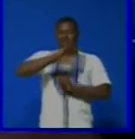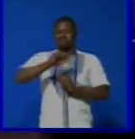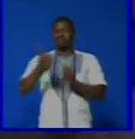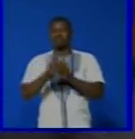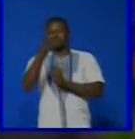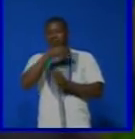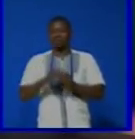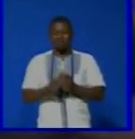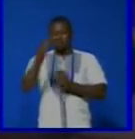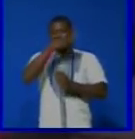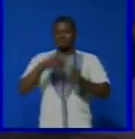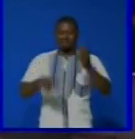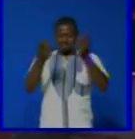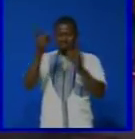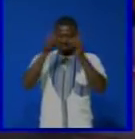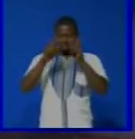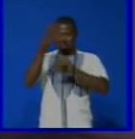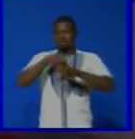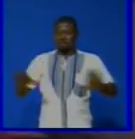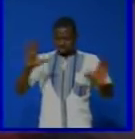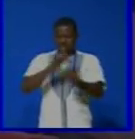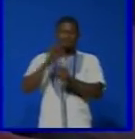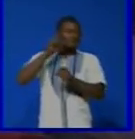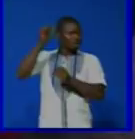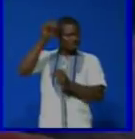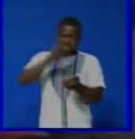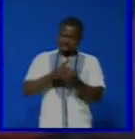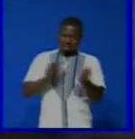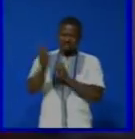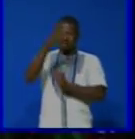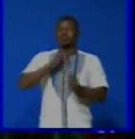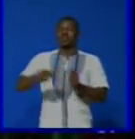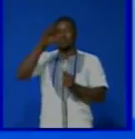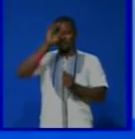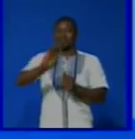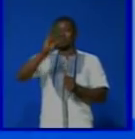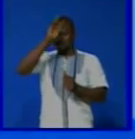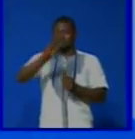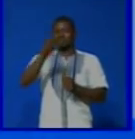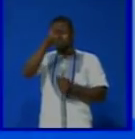populiste l'a largement emporté hier au premier tour avec plus de 46% des voix.